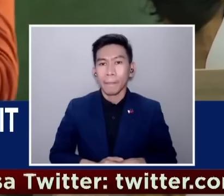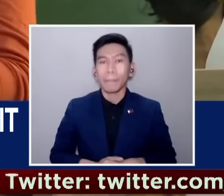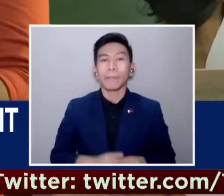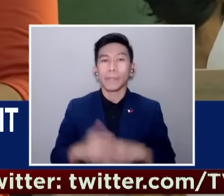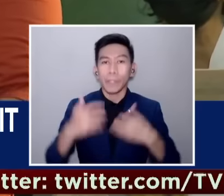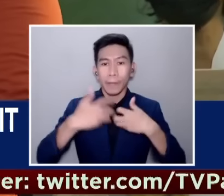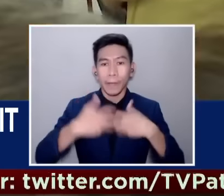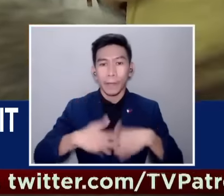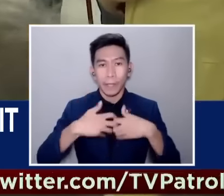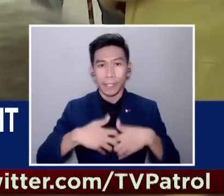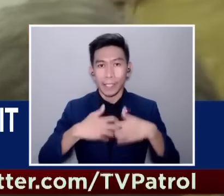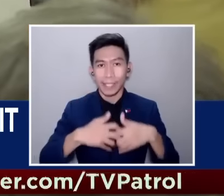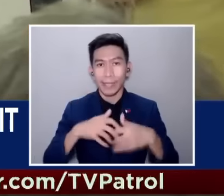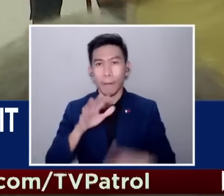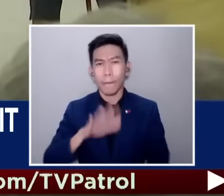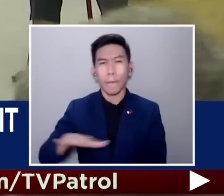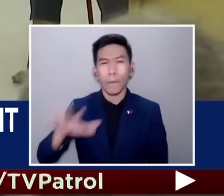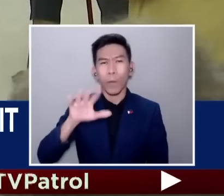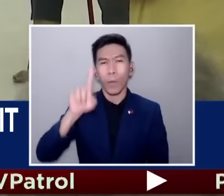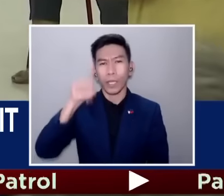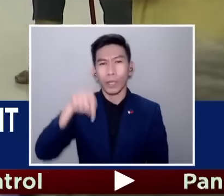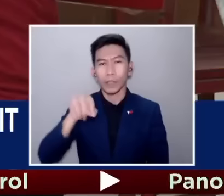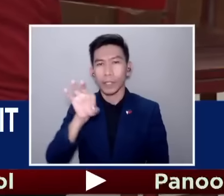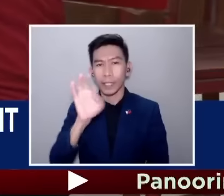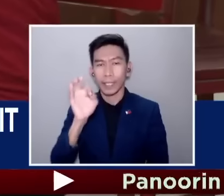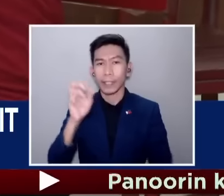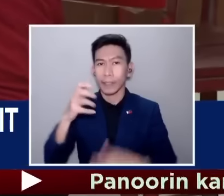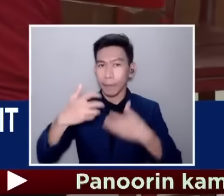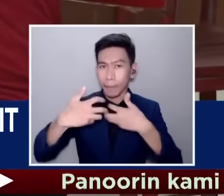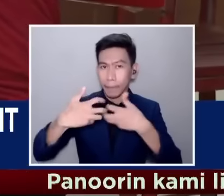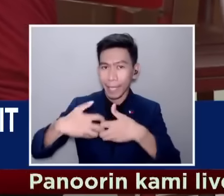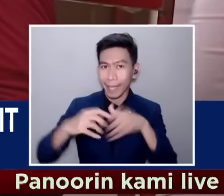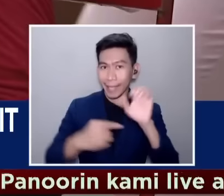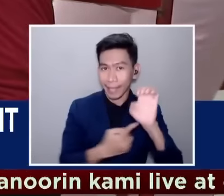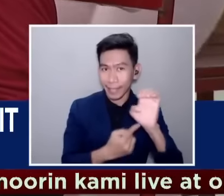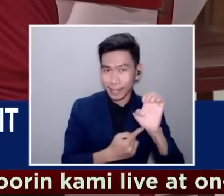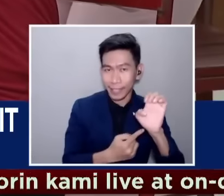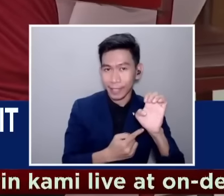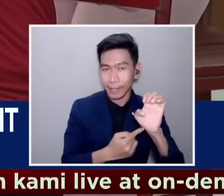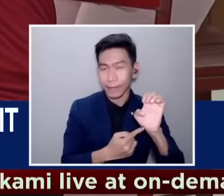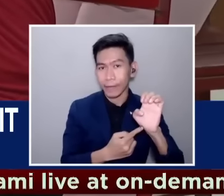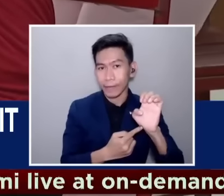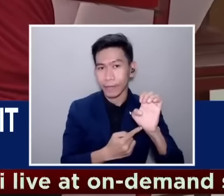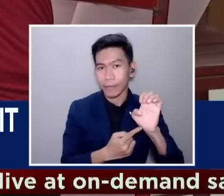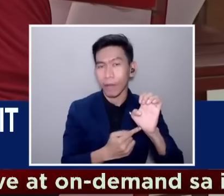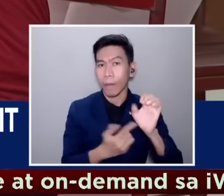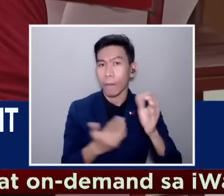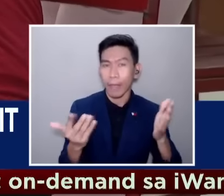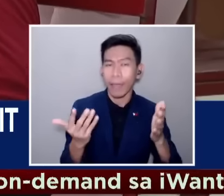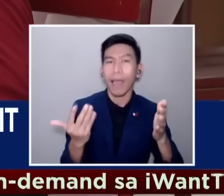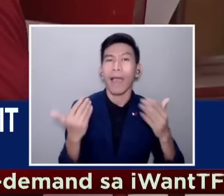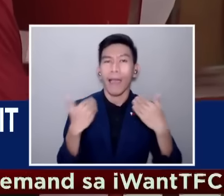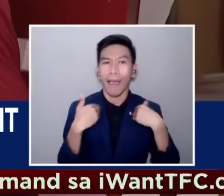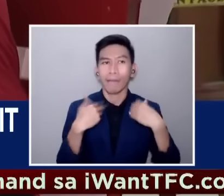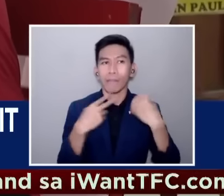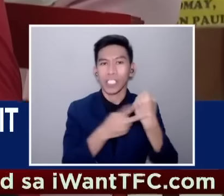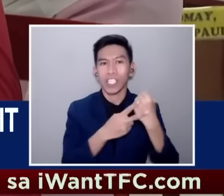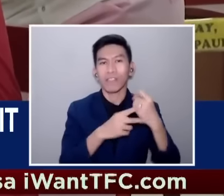yung 1,900 natin na mga naka-standby na makina, yan po ay naka-preposition na sa iba't ibang parte ng ating